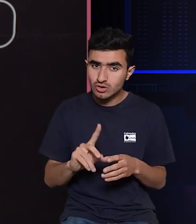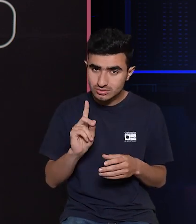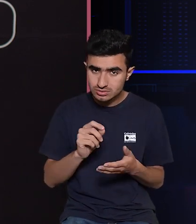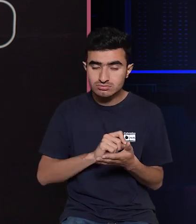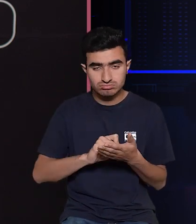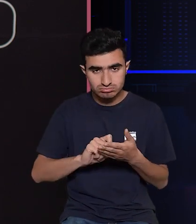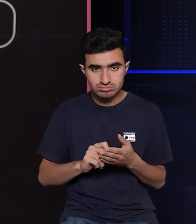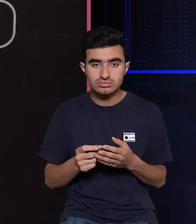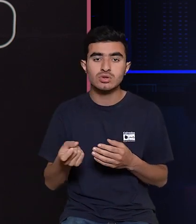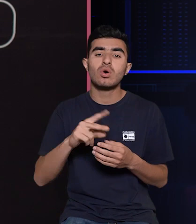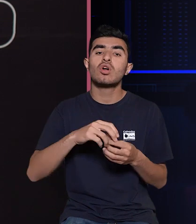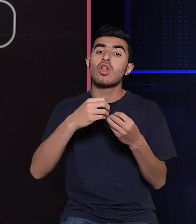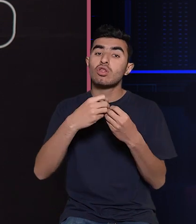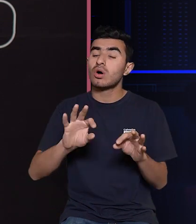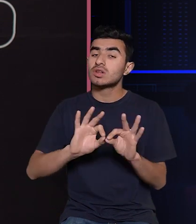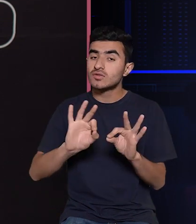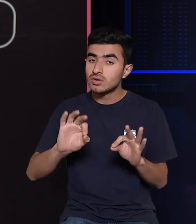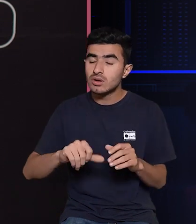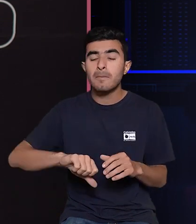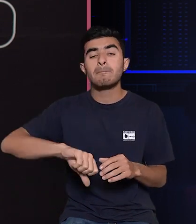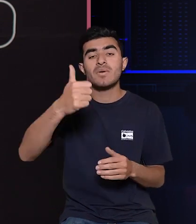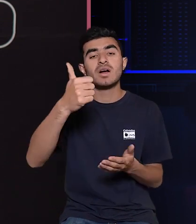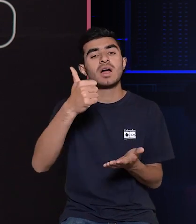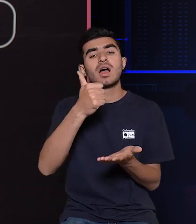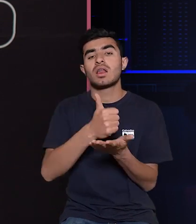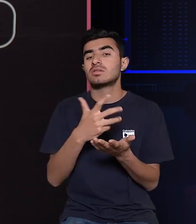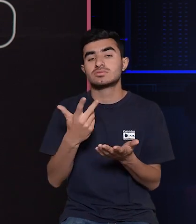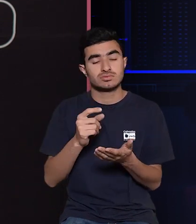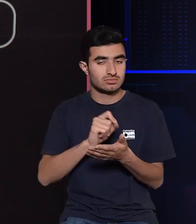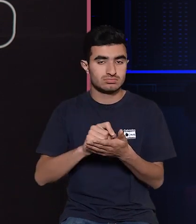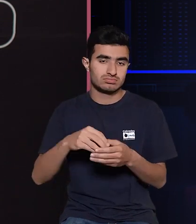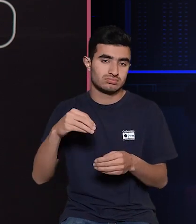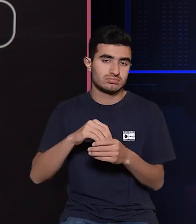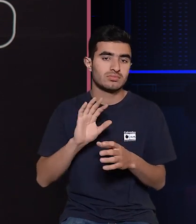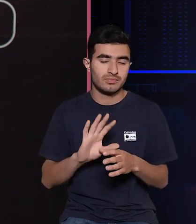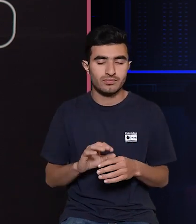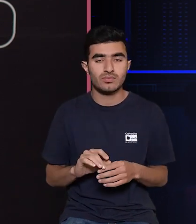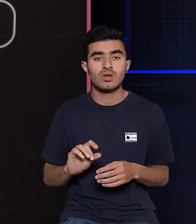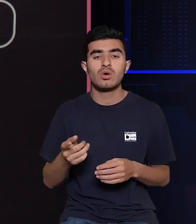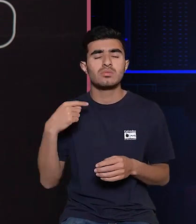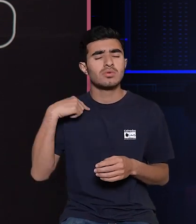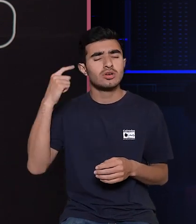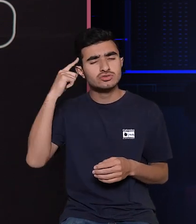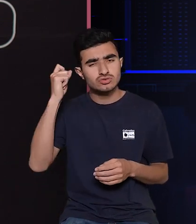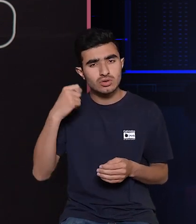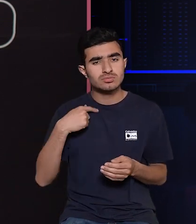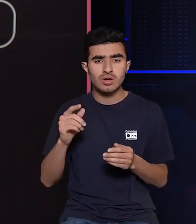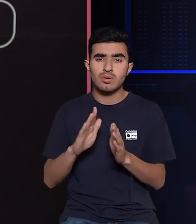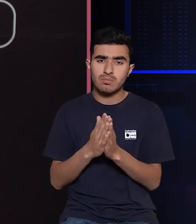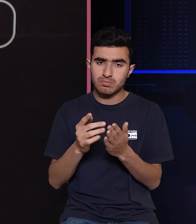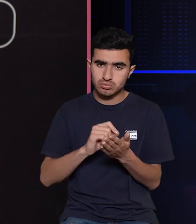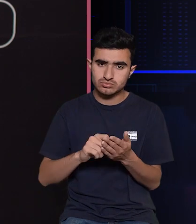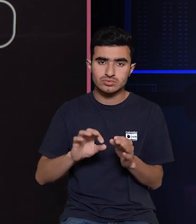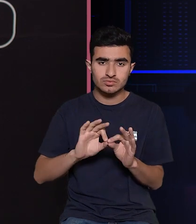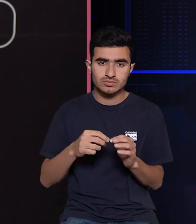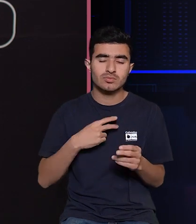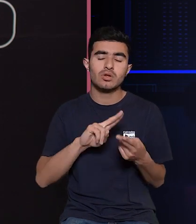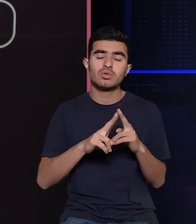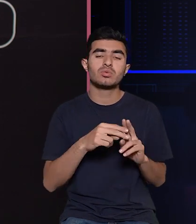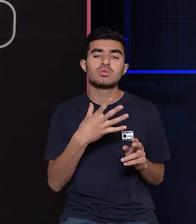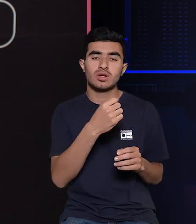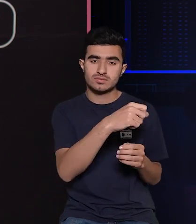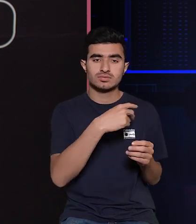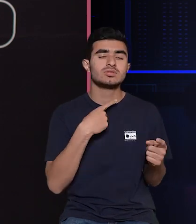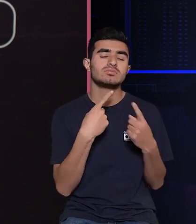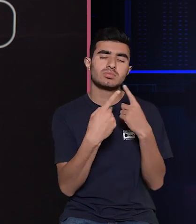loss. जब हमने बुक का सोचा तो फिर I approached Musharraf Ali Farooqi, a friend of mine. We were just talking about it at LLF actually.